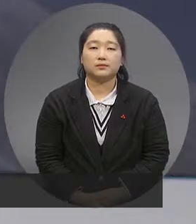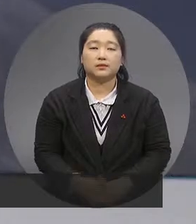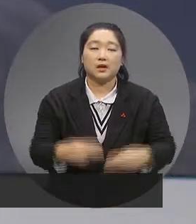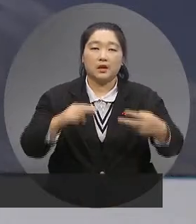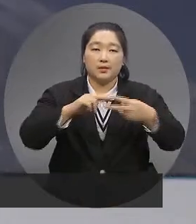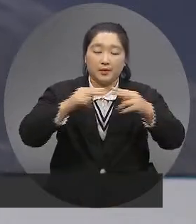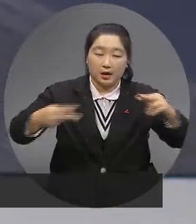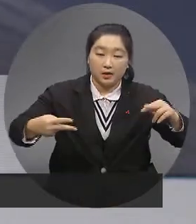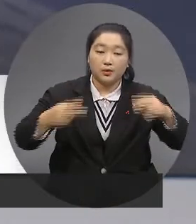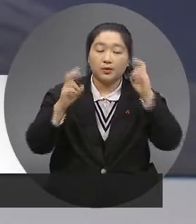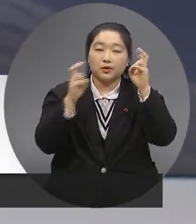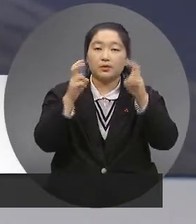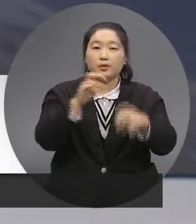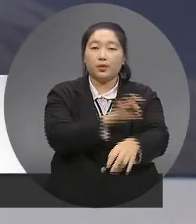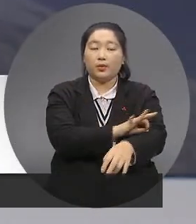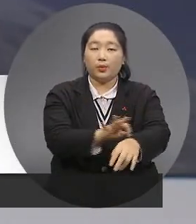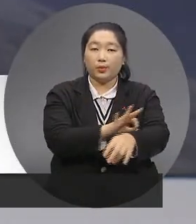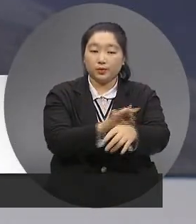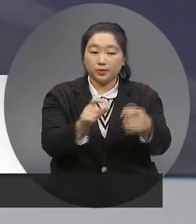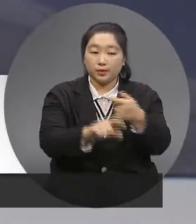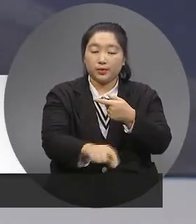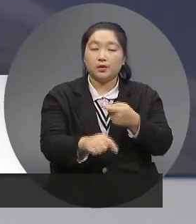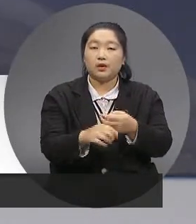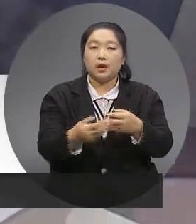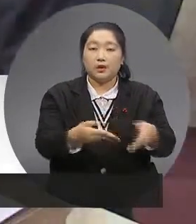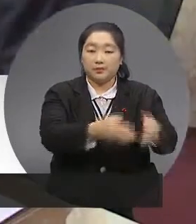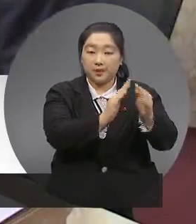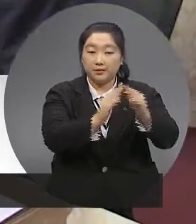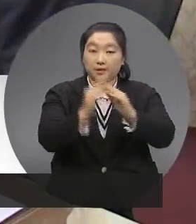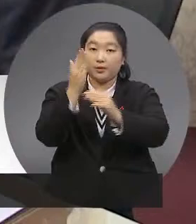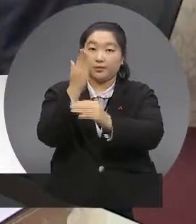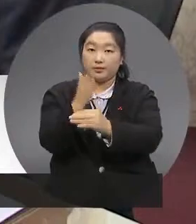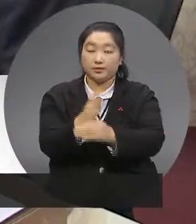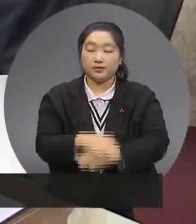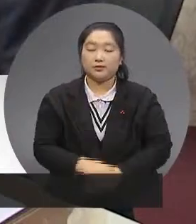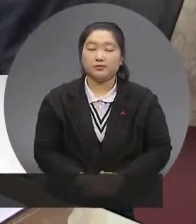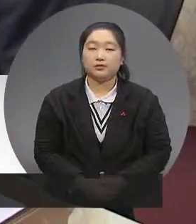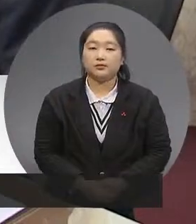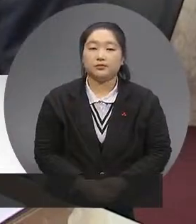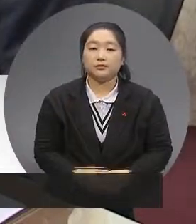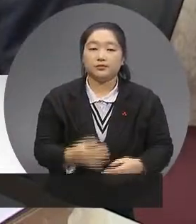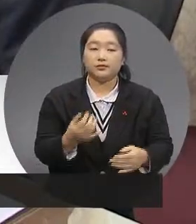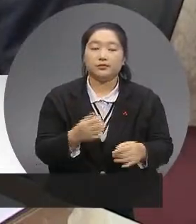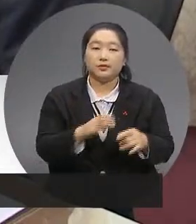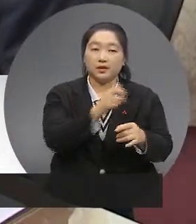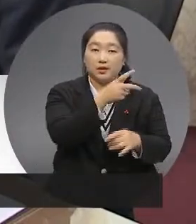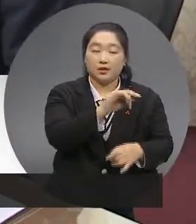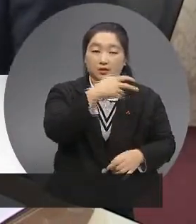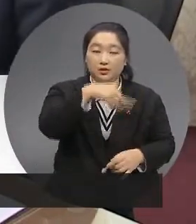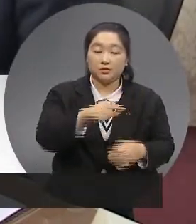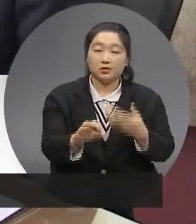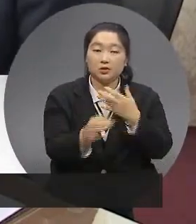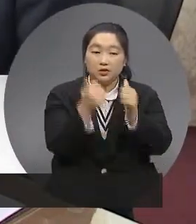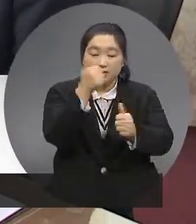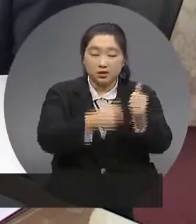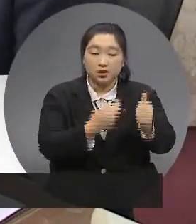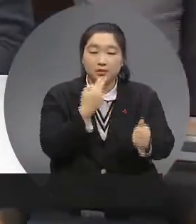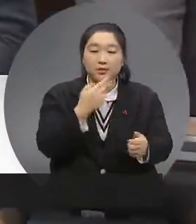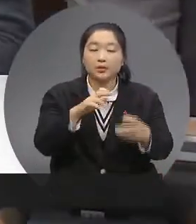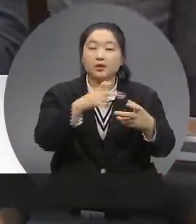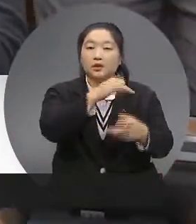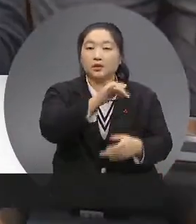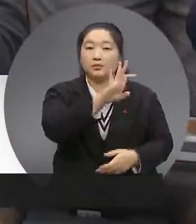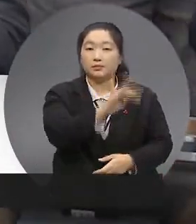바이오 기업이 오송 천복단지에 잇따라 들어서고 있습니다. 영장류 비임상시험 기업인 키프론